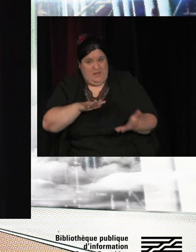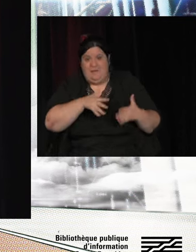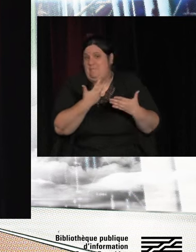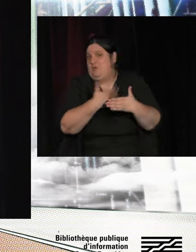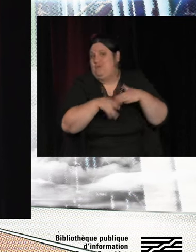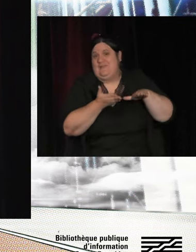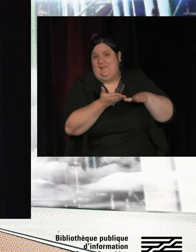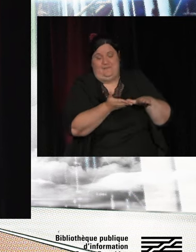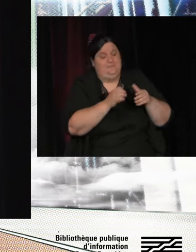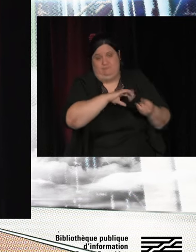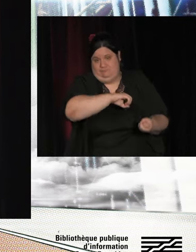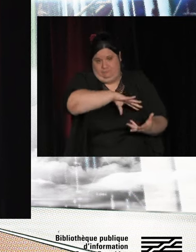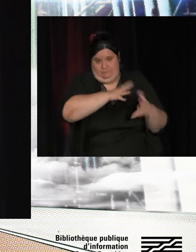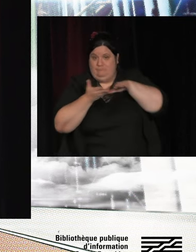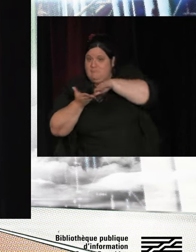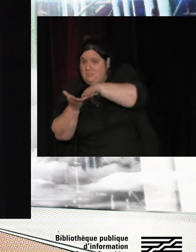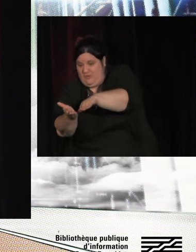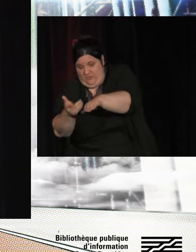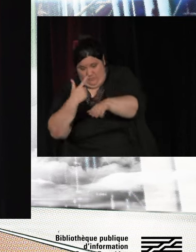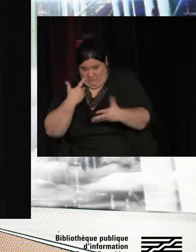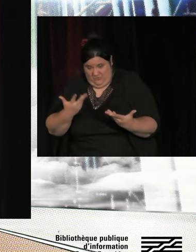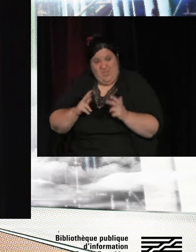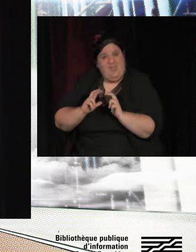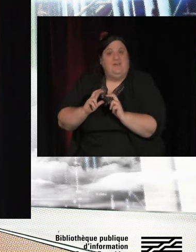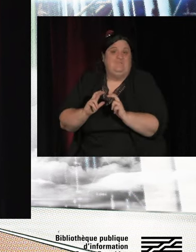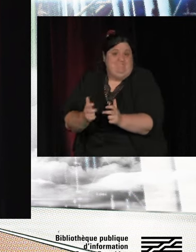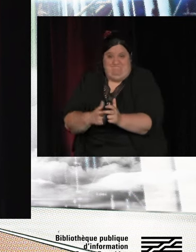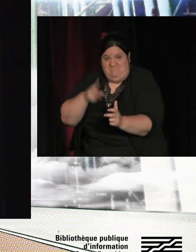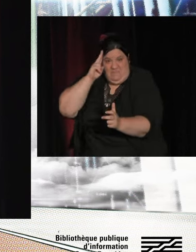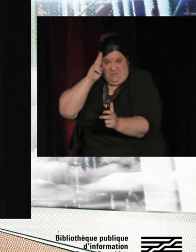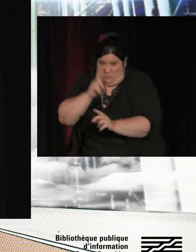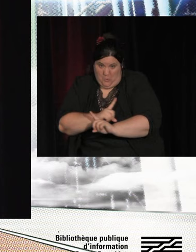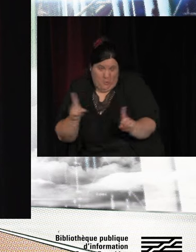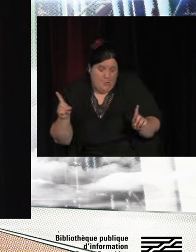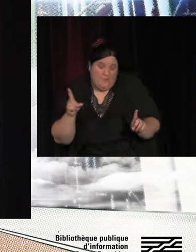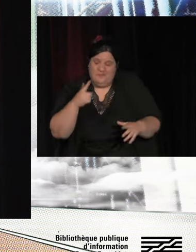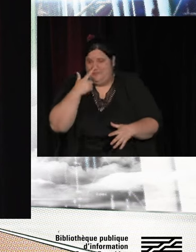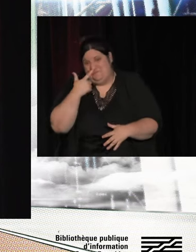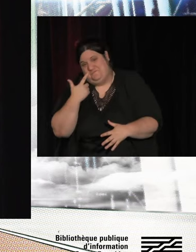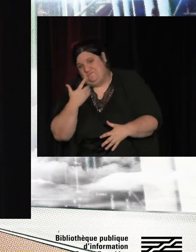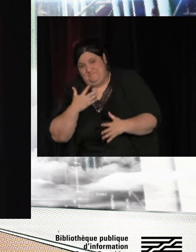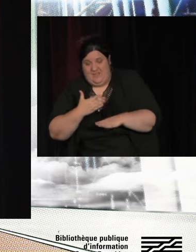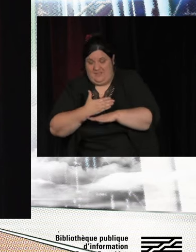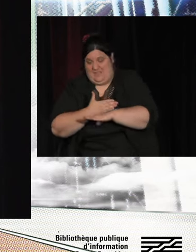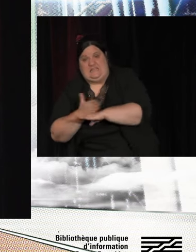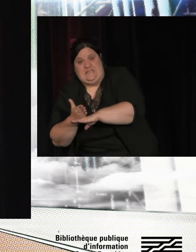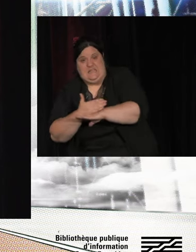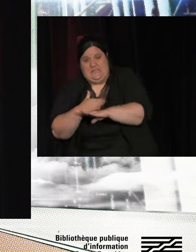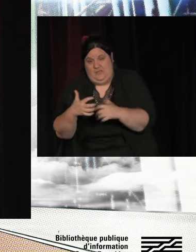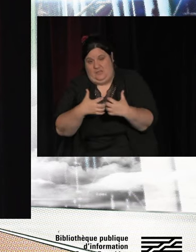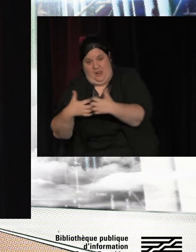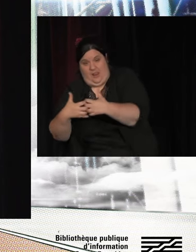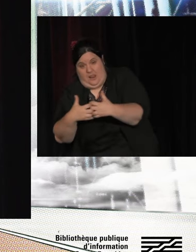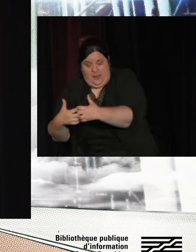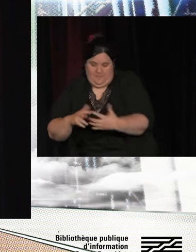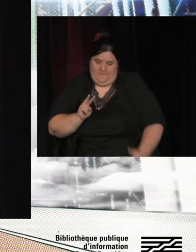compétition d'habitude. Et c'est de l'émulateur, donc il y a potentiellement du délai, donc je vais potentiellement pas